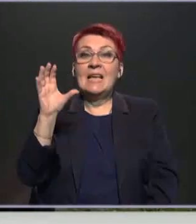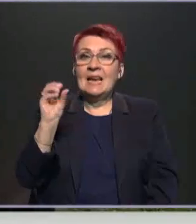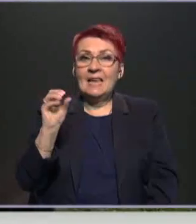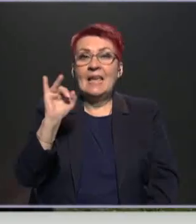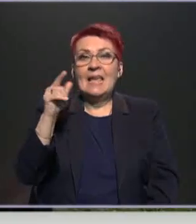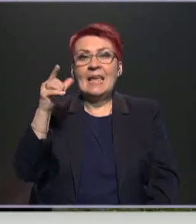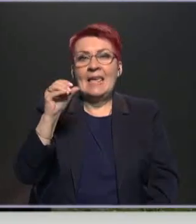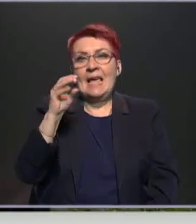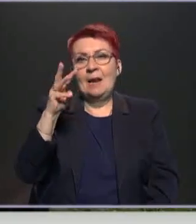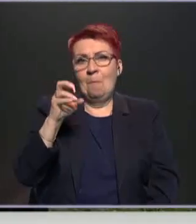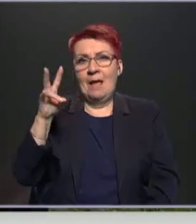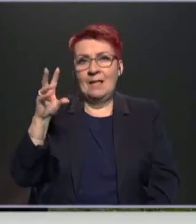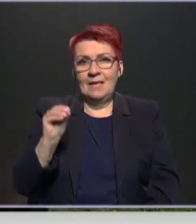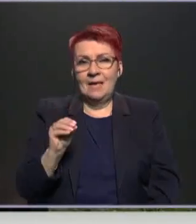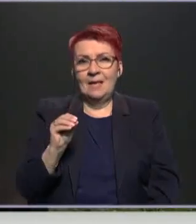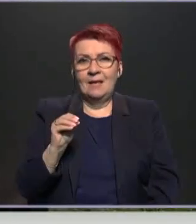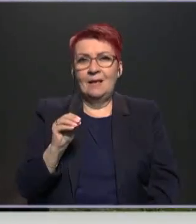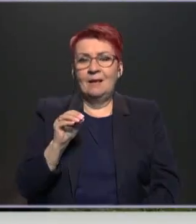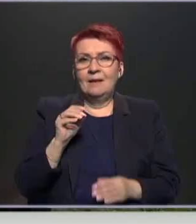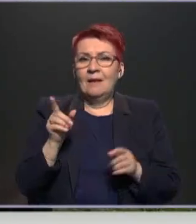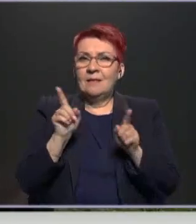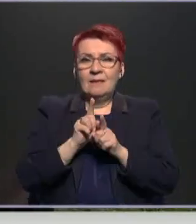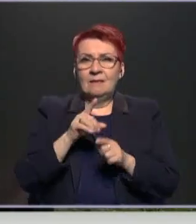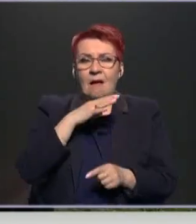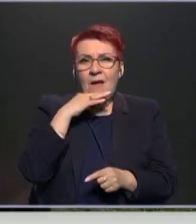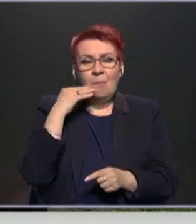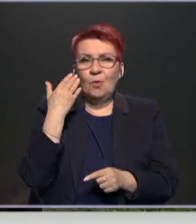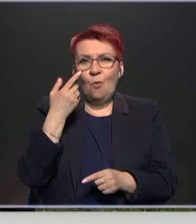Валаамских. О них, причем ведь не так много известно